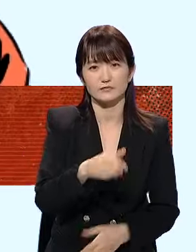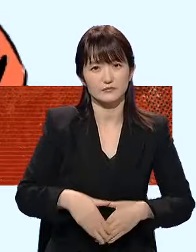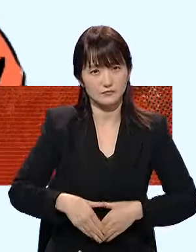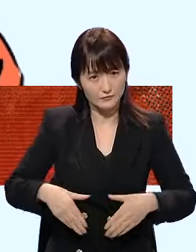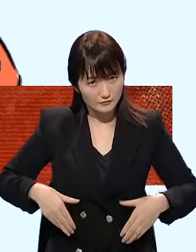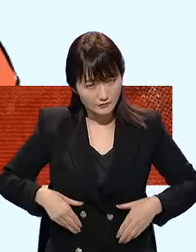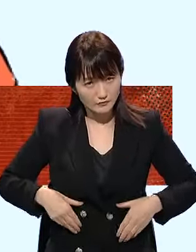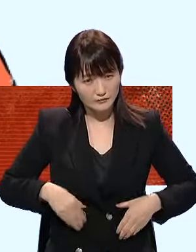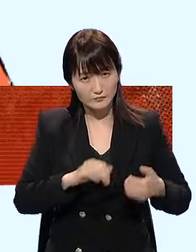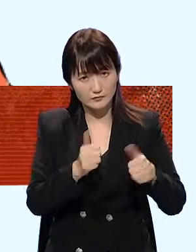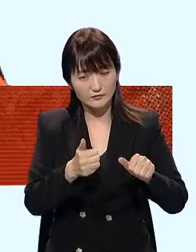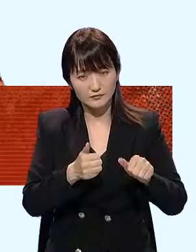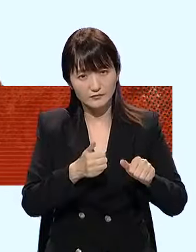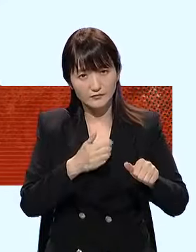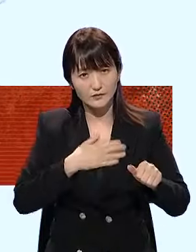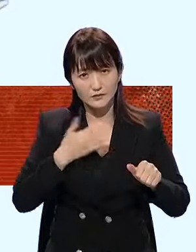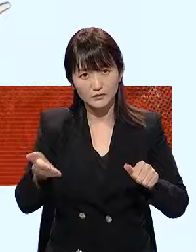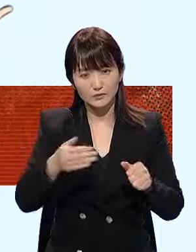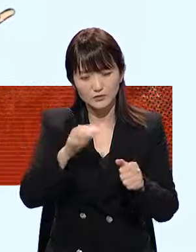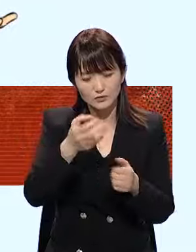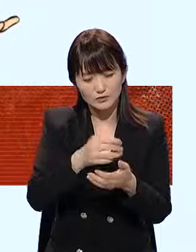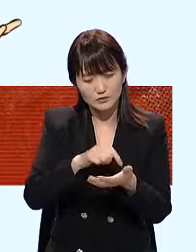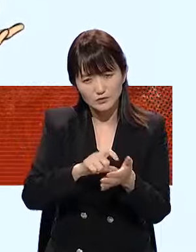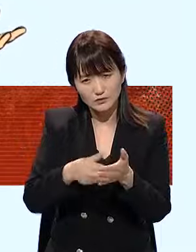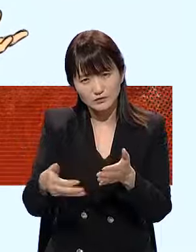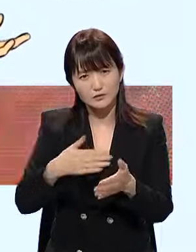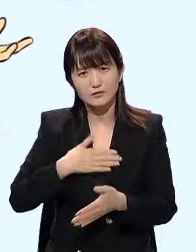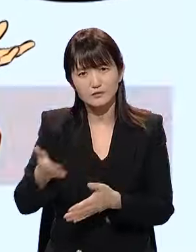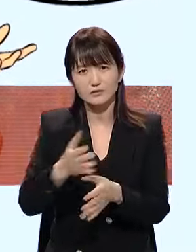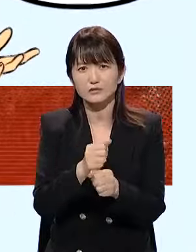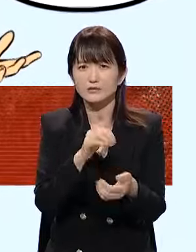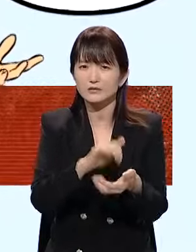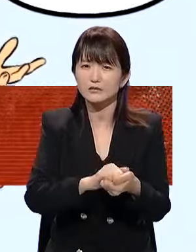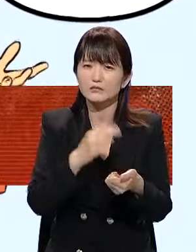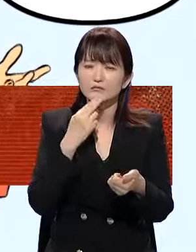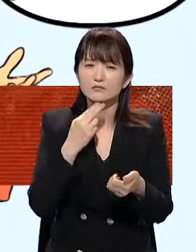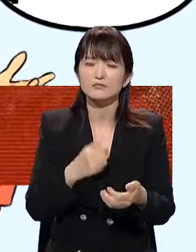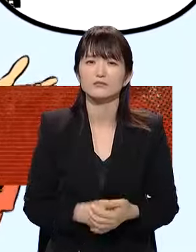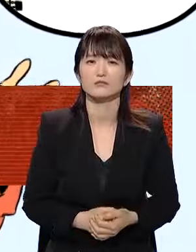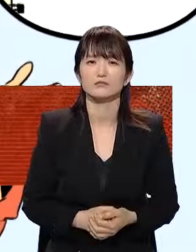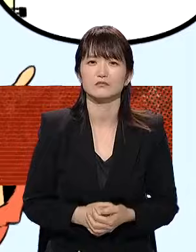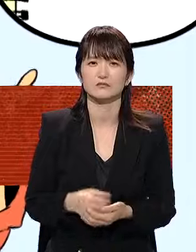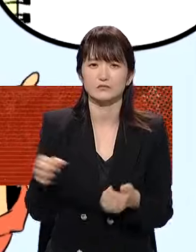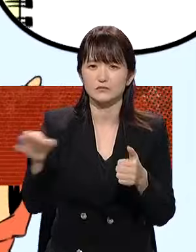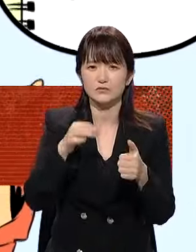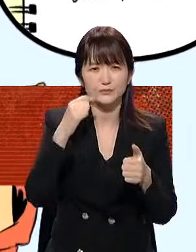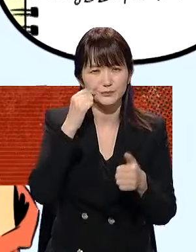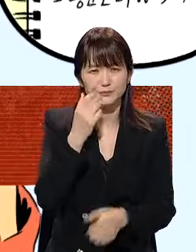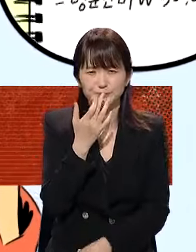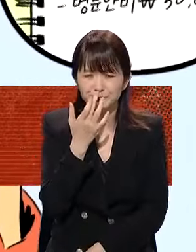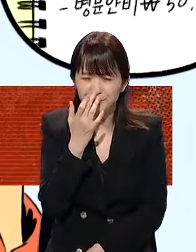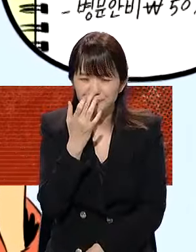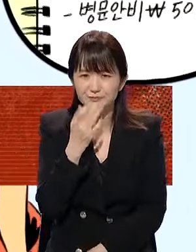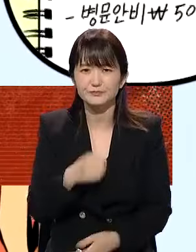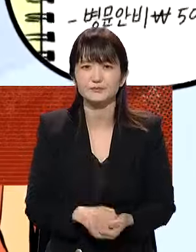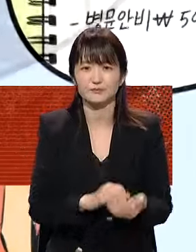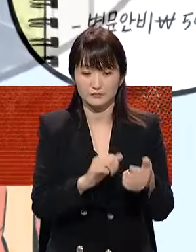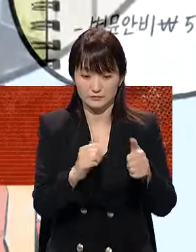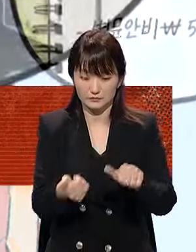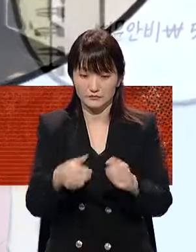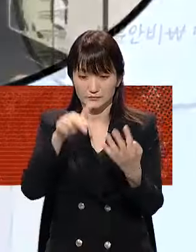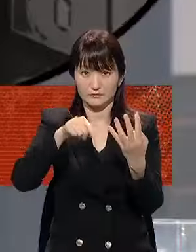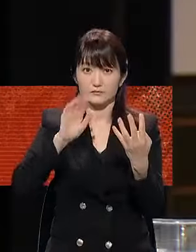알렸고 기한에 대한 조항이 있었던 것도 아닌데 경조사비를 주지 못한다는게 납득이 안 된다는 입장입니다 부고를 사주 뒤에